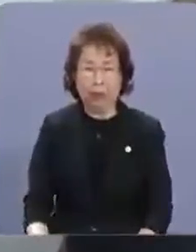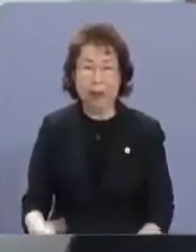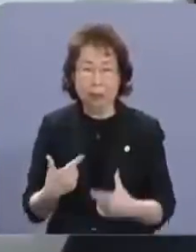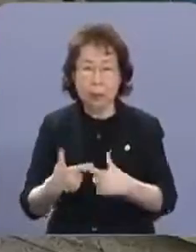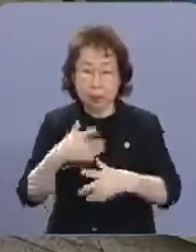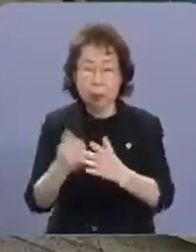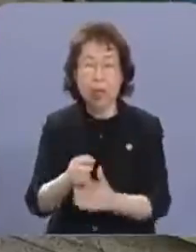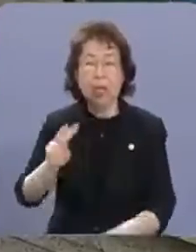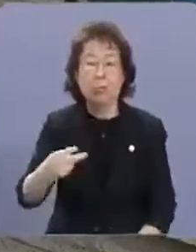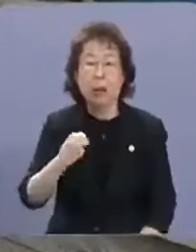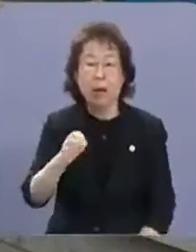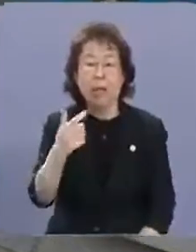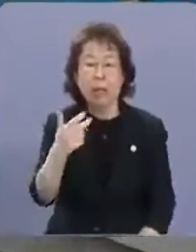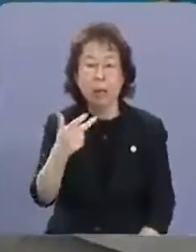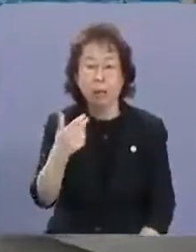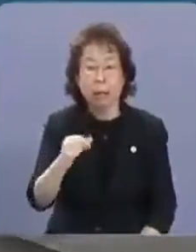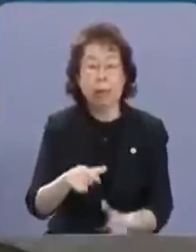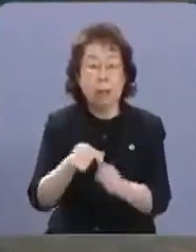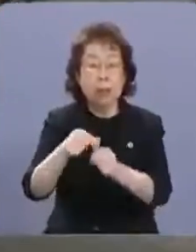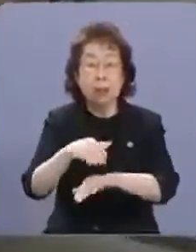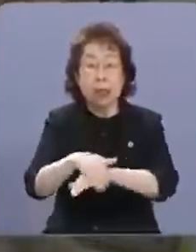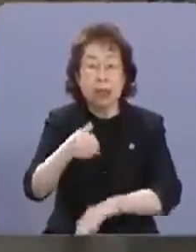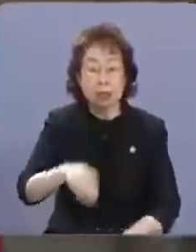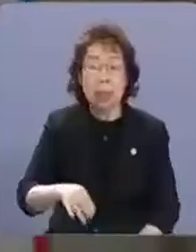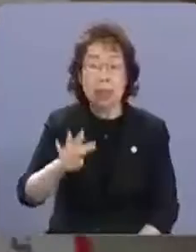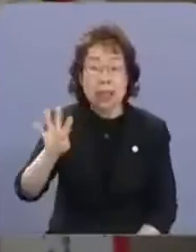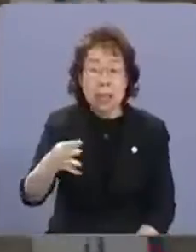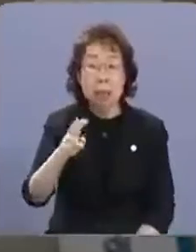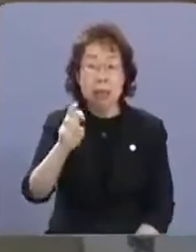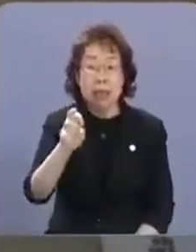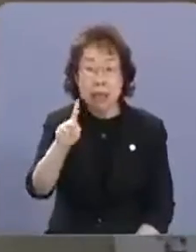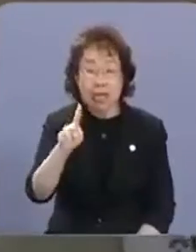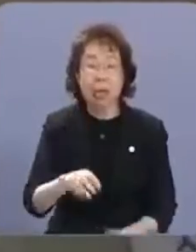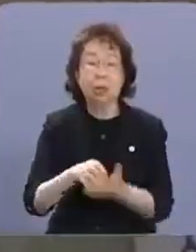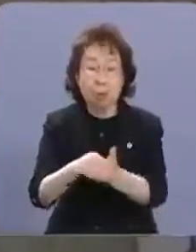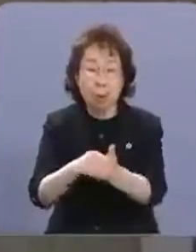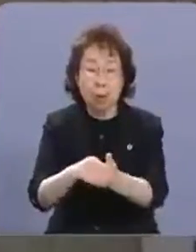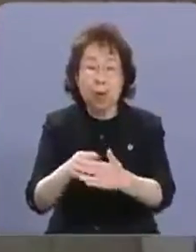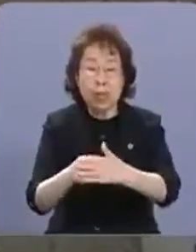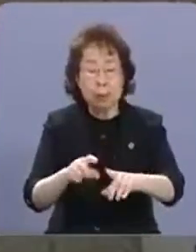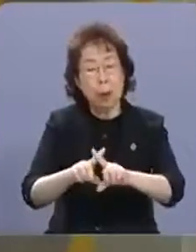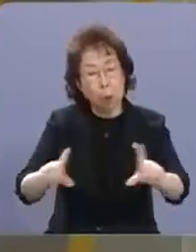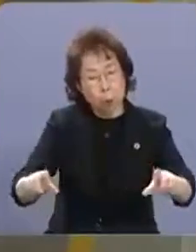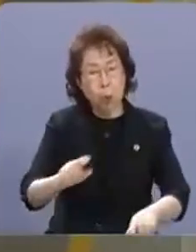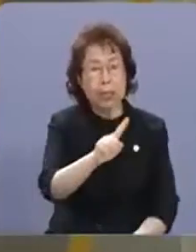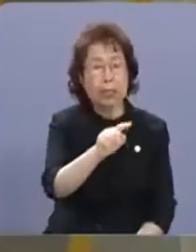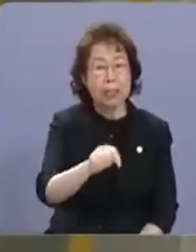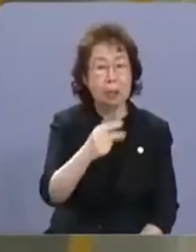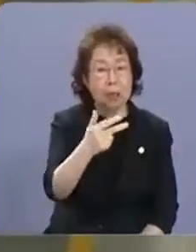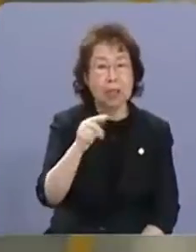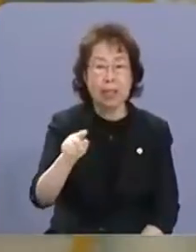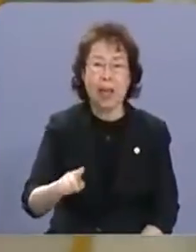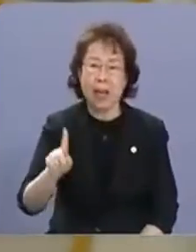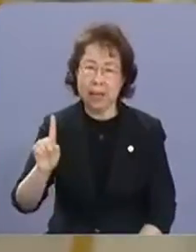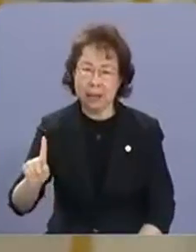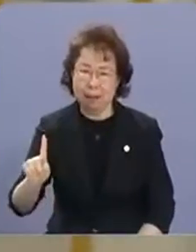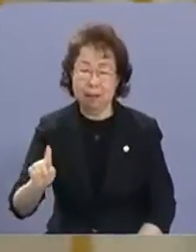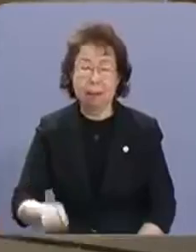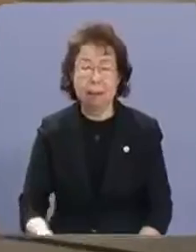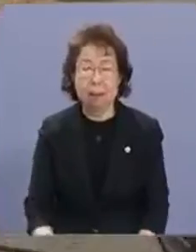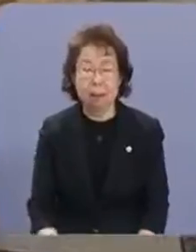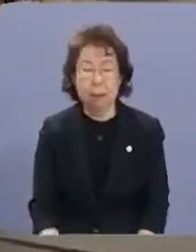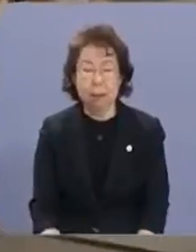모두 247명을 선출하는데 431명이 후보 등록을 마쳐 평균 1.7대 1의 경쟁률을